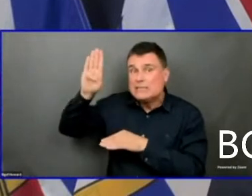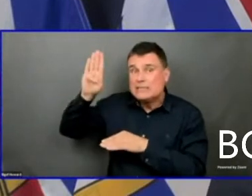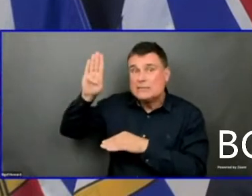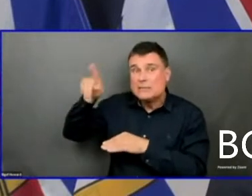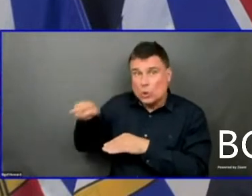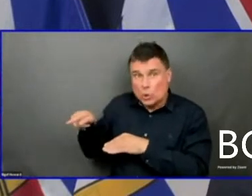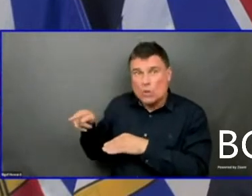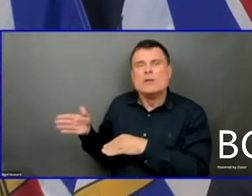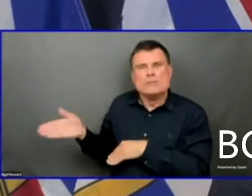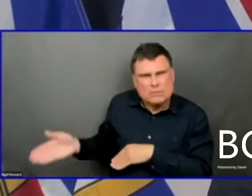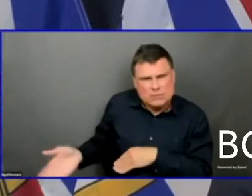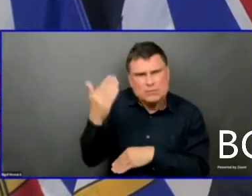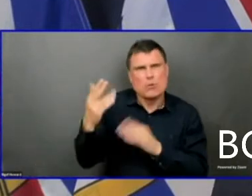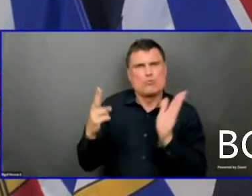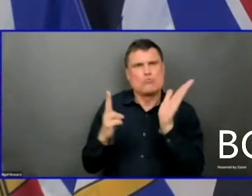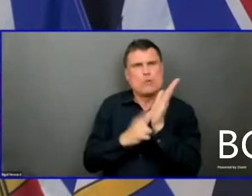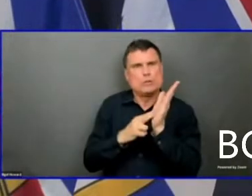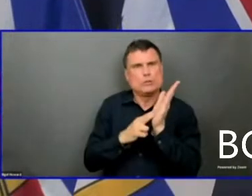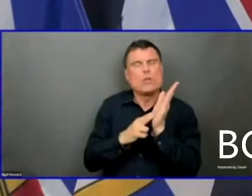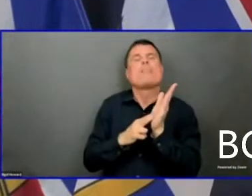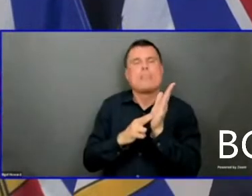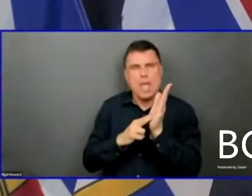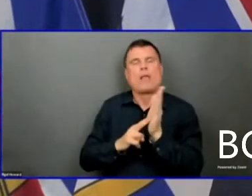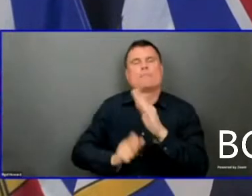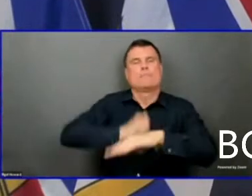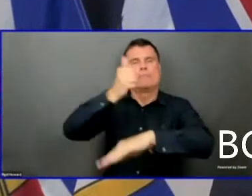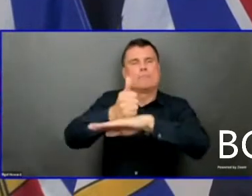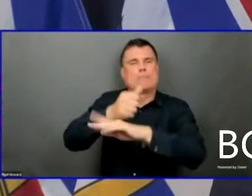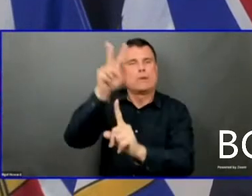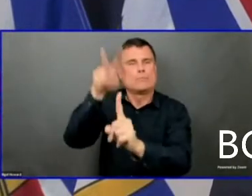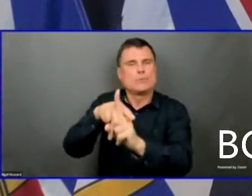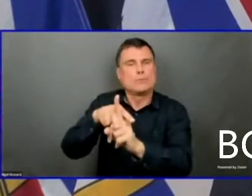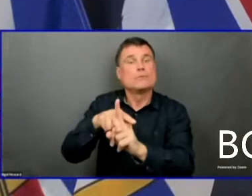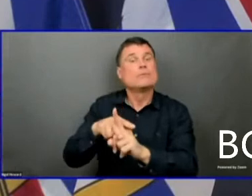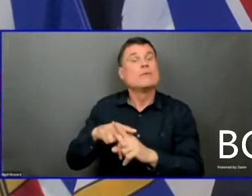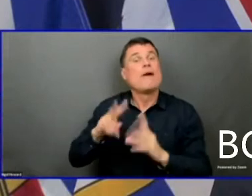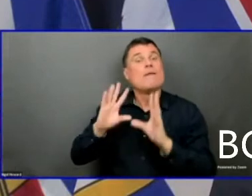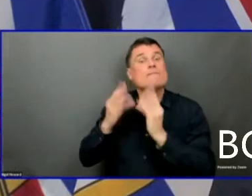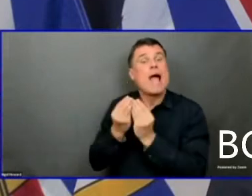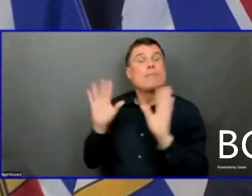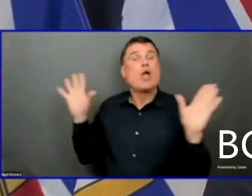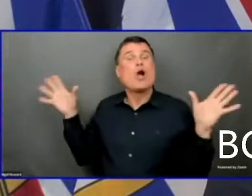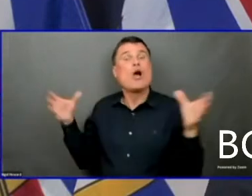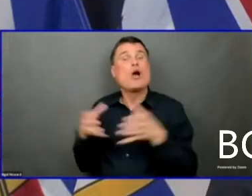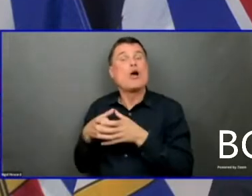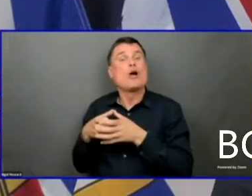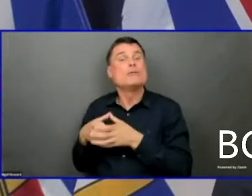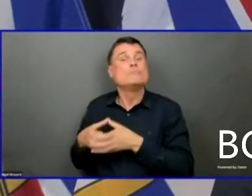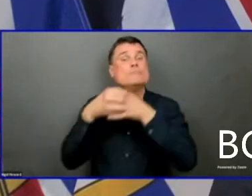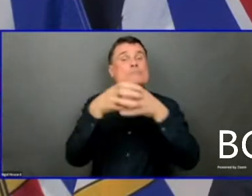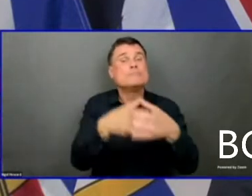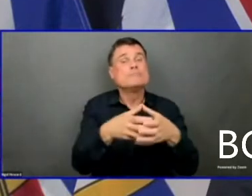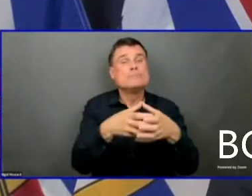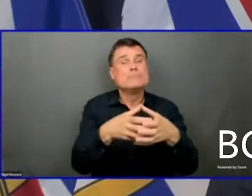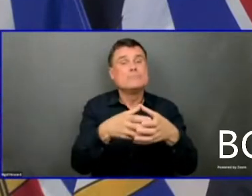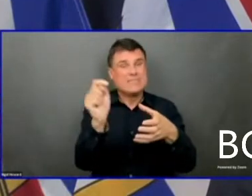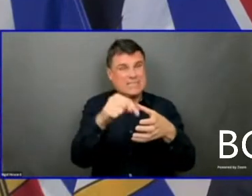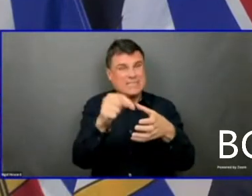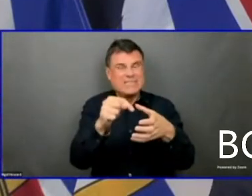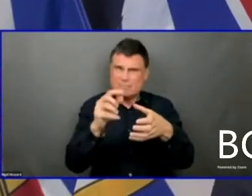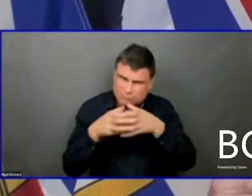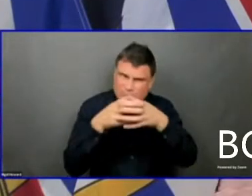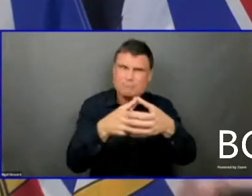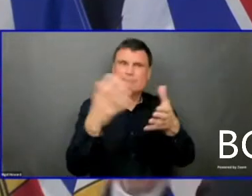他说热点地区呢，18岁以上的人只要注册了，就会马上就会得到预约的信息。 Because whether